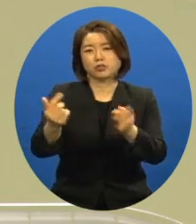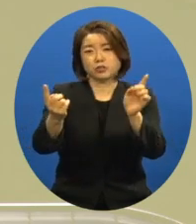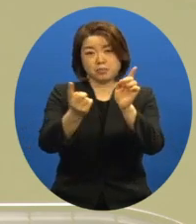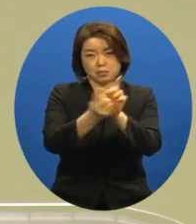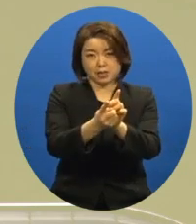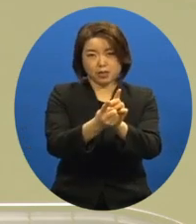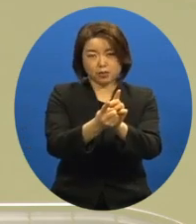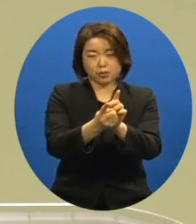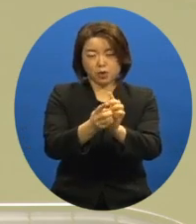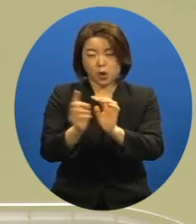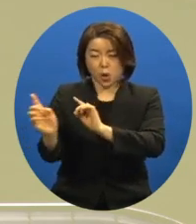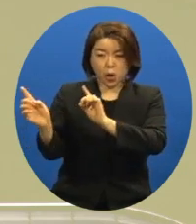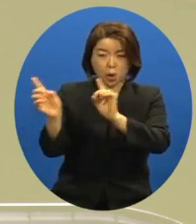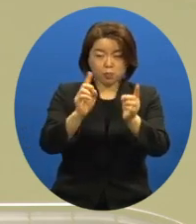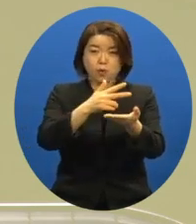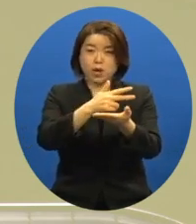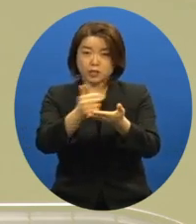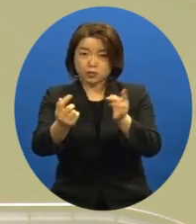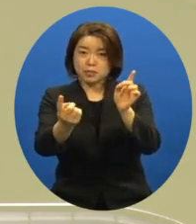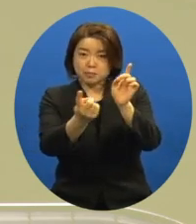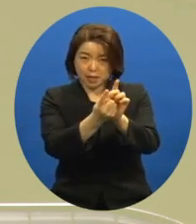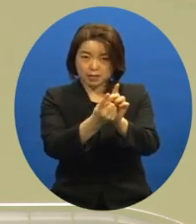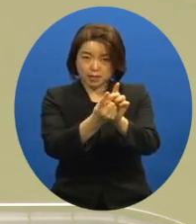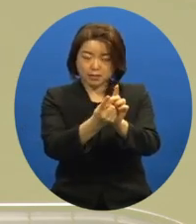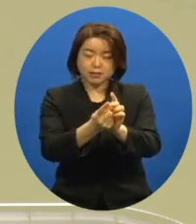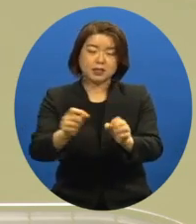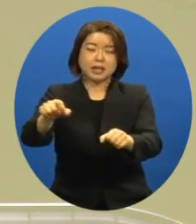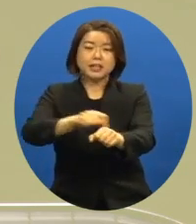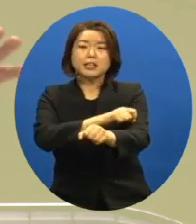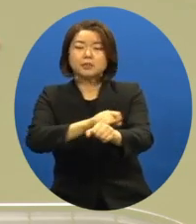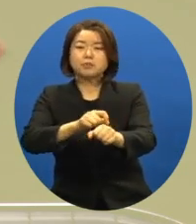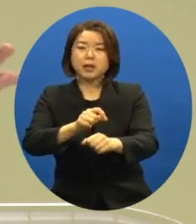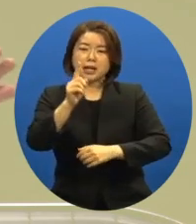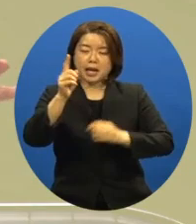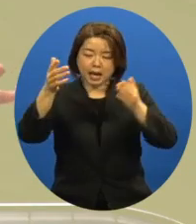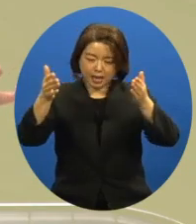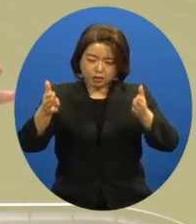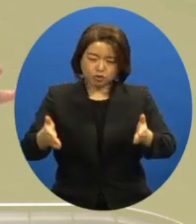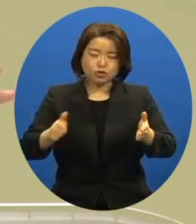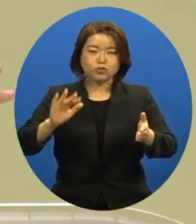부활의 주님을 만나는 그런 특별한 한 주간이 되게 해 주옵소서.